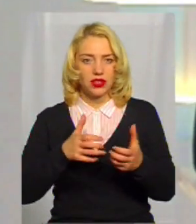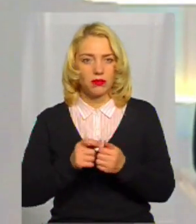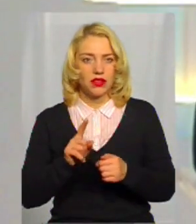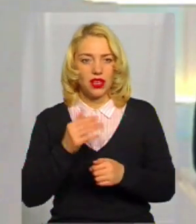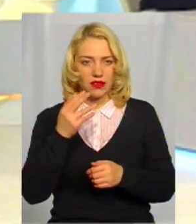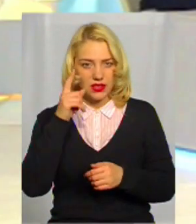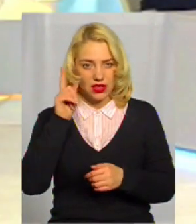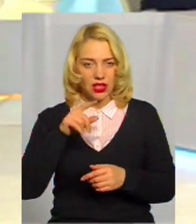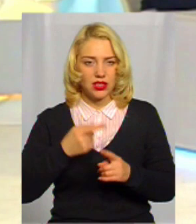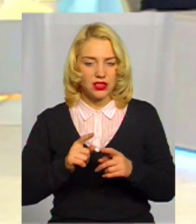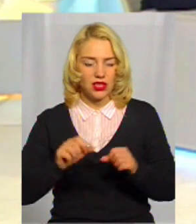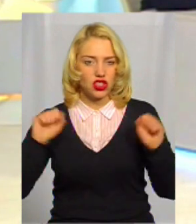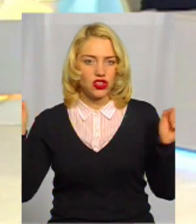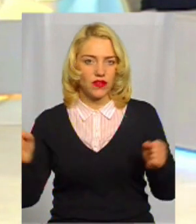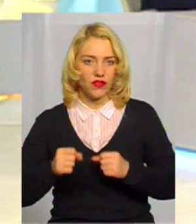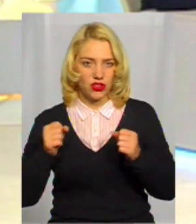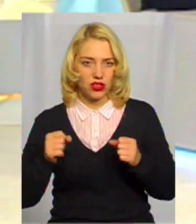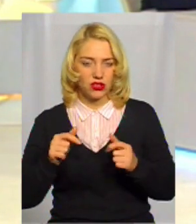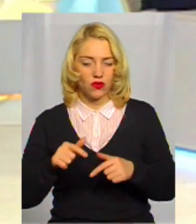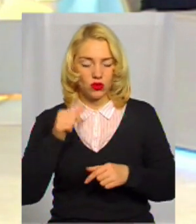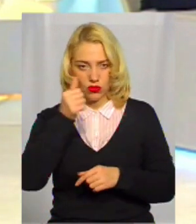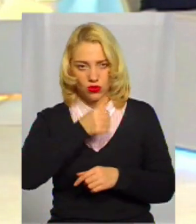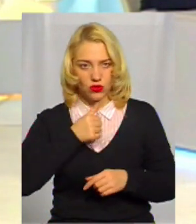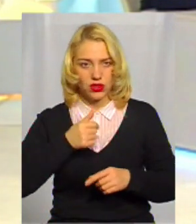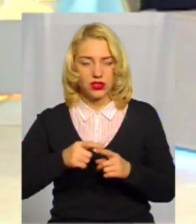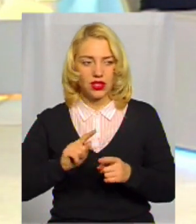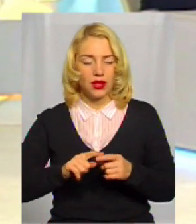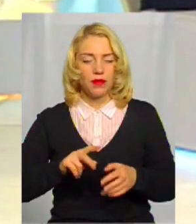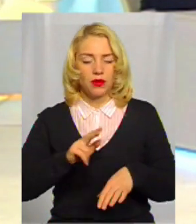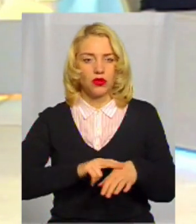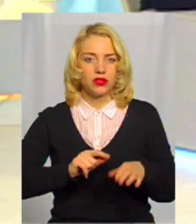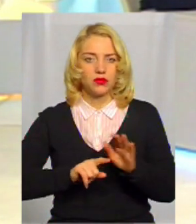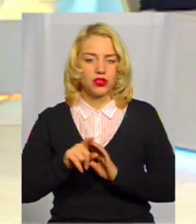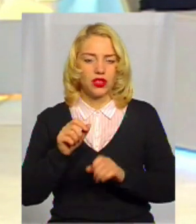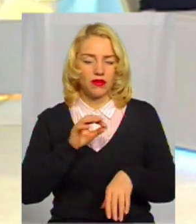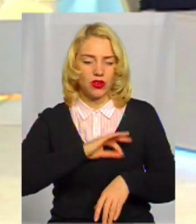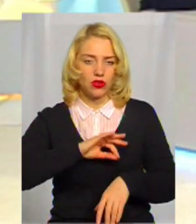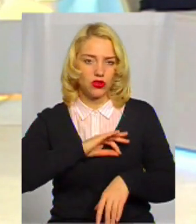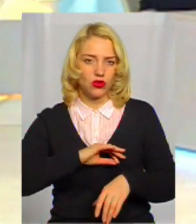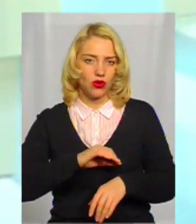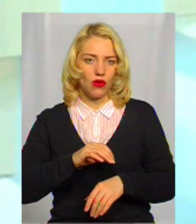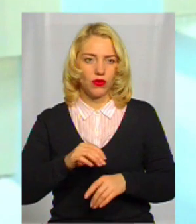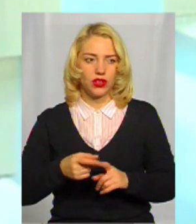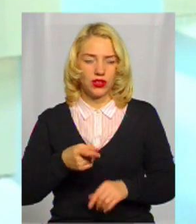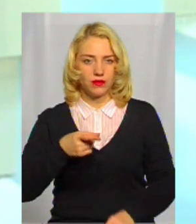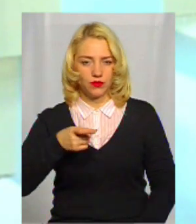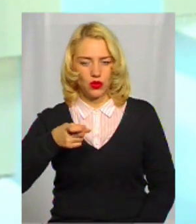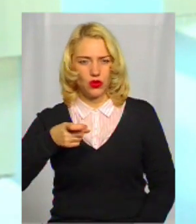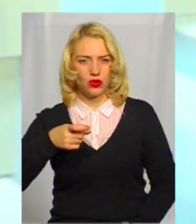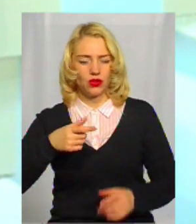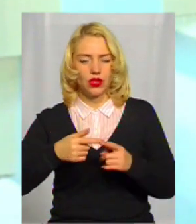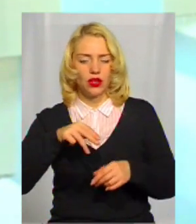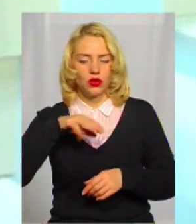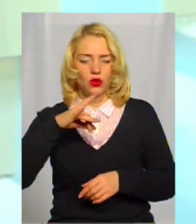ви знаєте, є перевищення швидкості. У нас в цьому році управління патрульної поліції почали використовувати прилади для вимірювання швидкості трукам. Крім цього, це